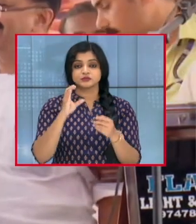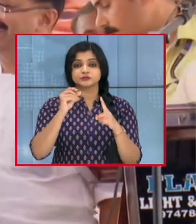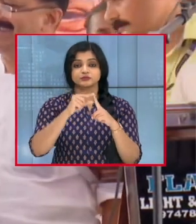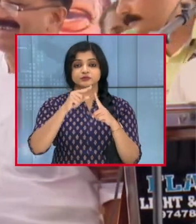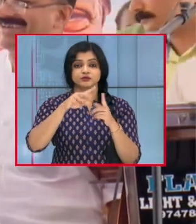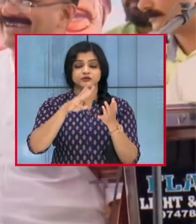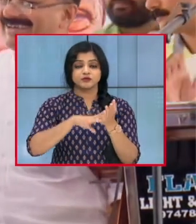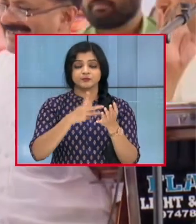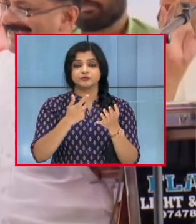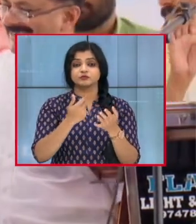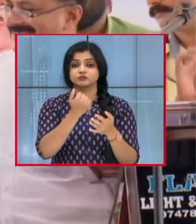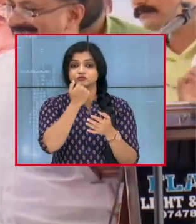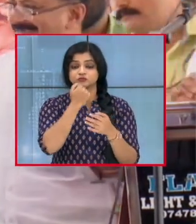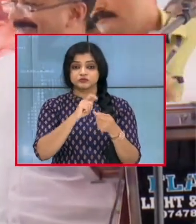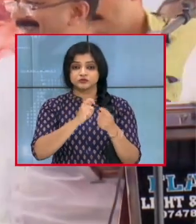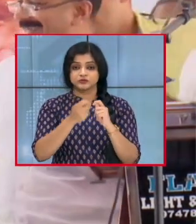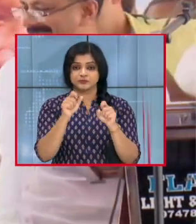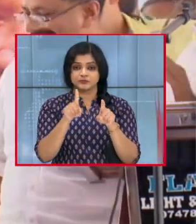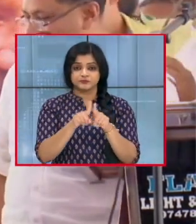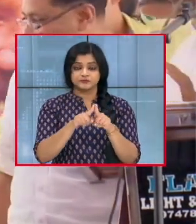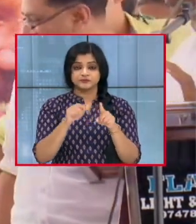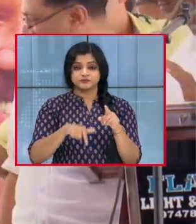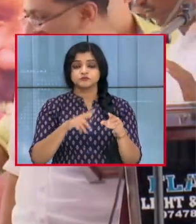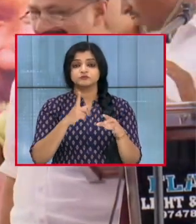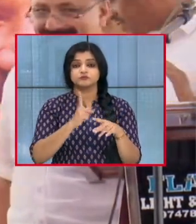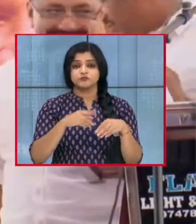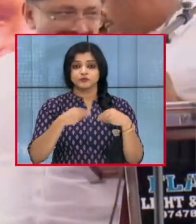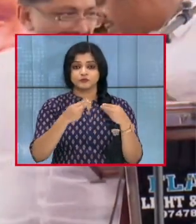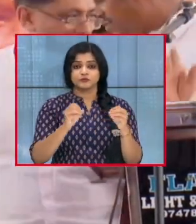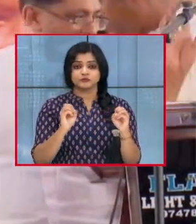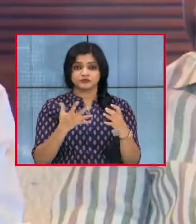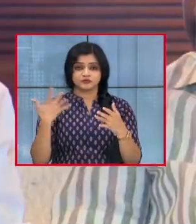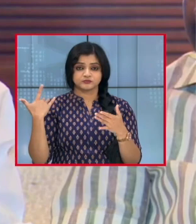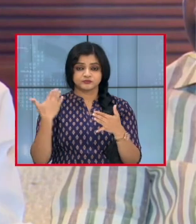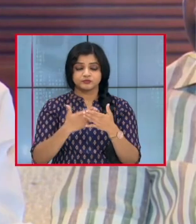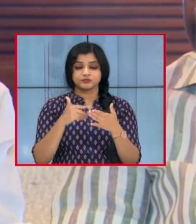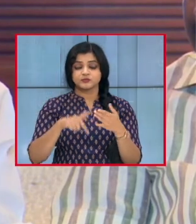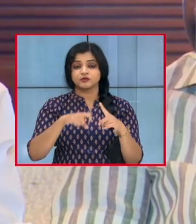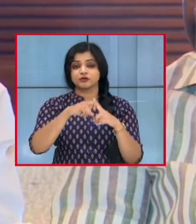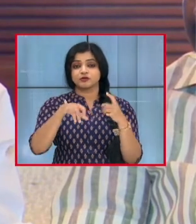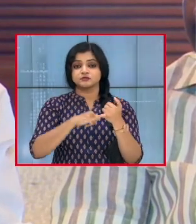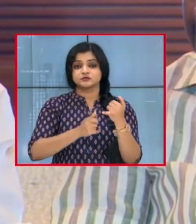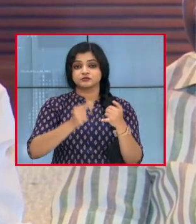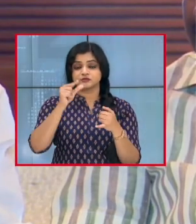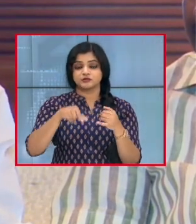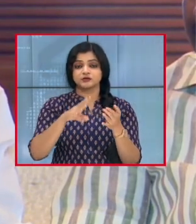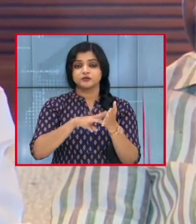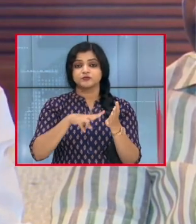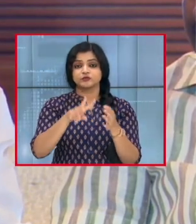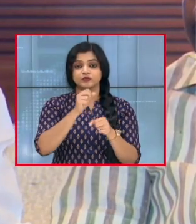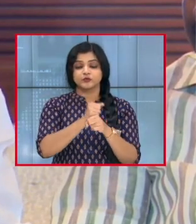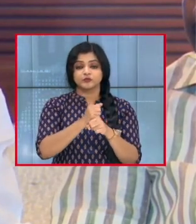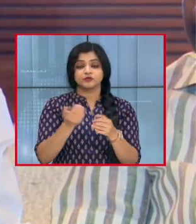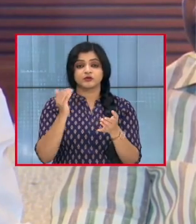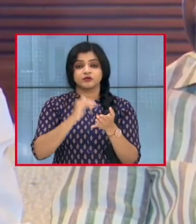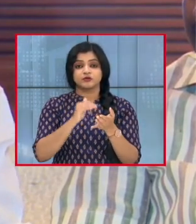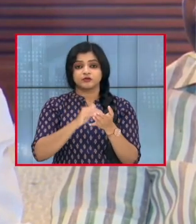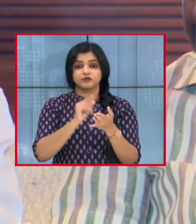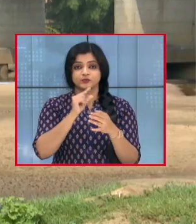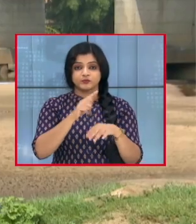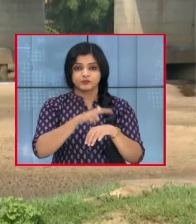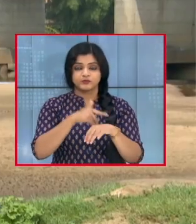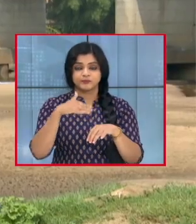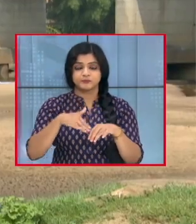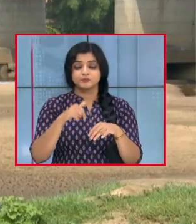CPIM തെറ്റിതിരുത്തൽ രേഖ ചർച്ചയാവുകയും തിരുത്തൽ നടപടികൾ സ്വീകരിക്കുകയും ചെയ്യുന്നുണ്ടെന്ന് സംസ്ഥാന സെക്രട്ടറി MV ഗോവിന്ദൻ ആവർത്തിച്ച്